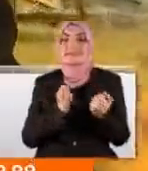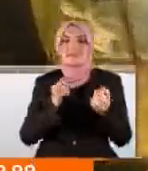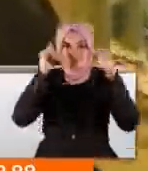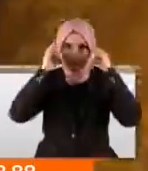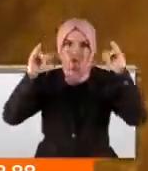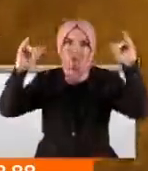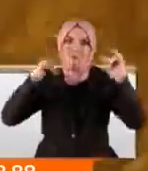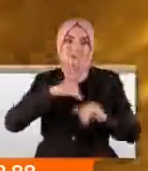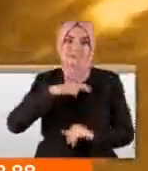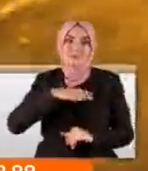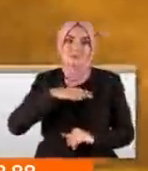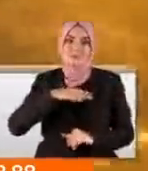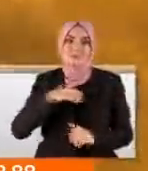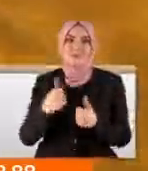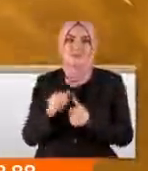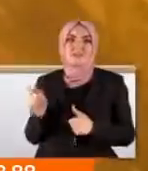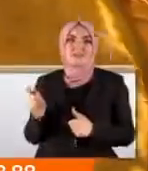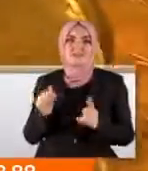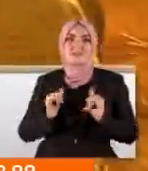benim rahatsız.